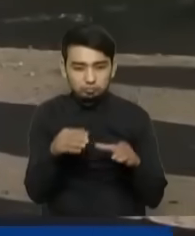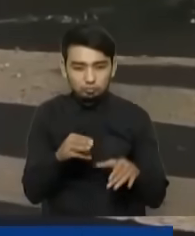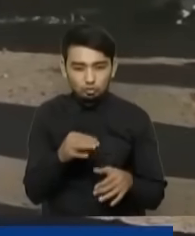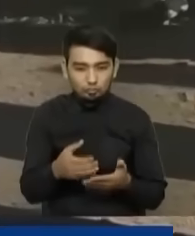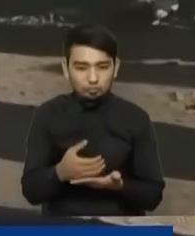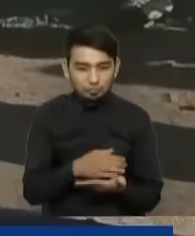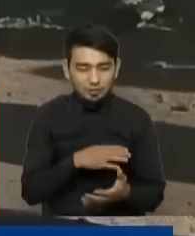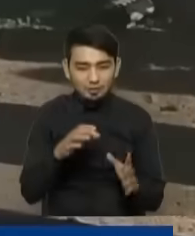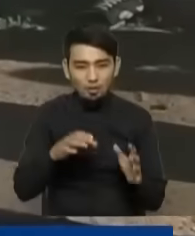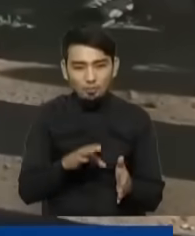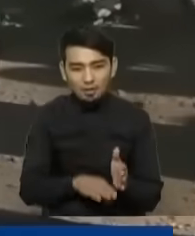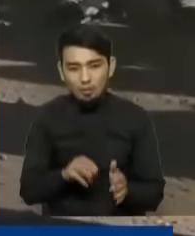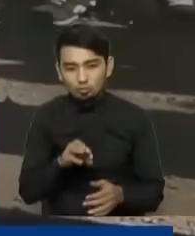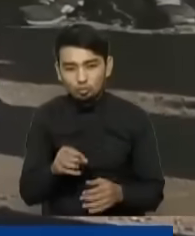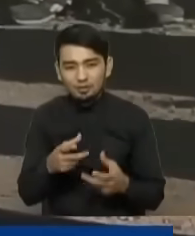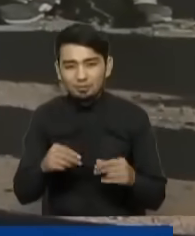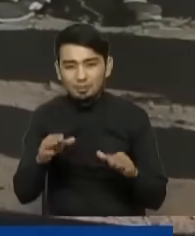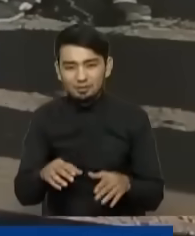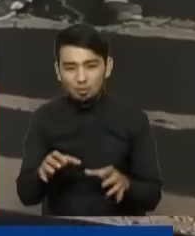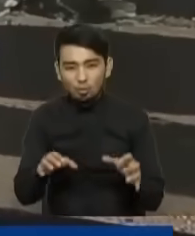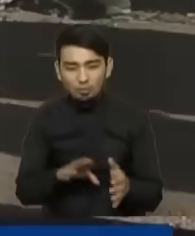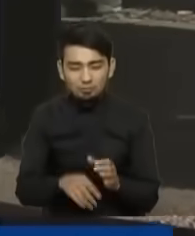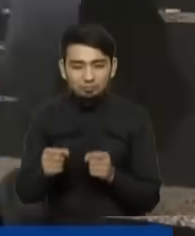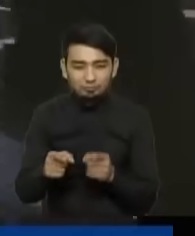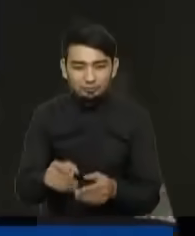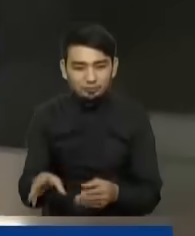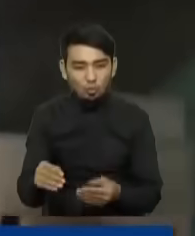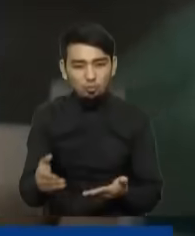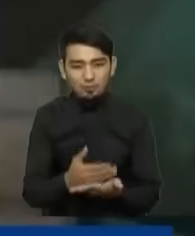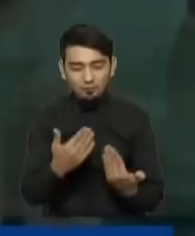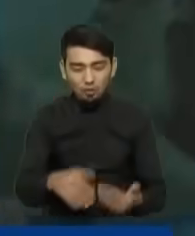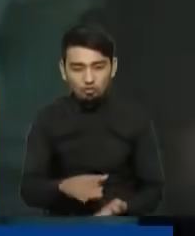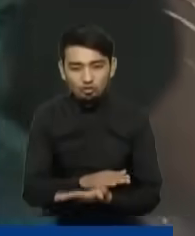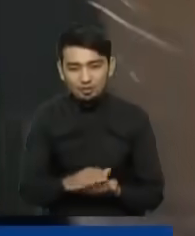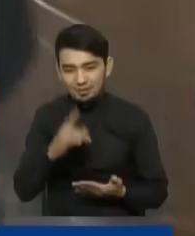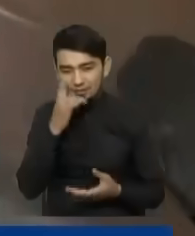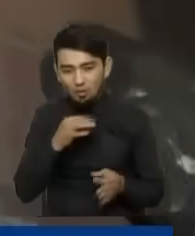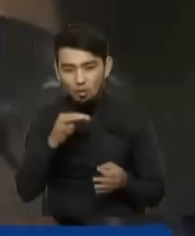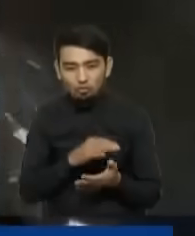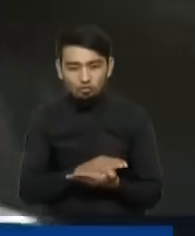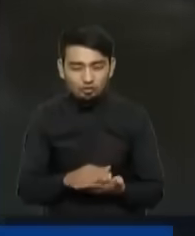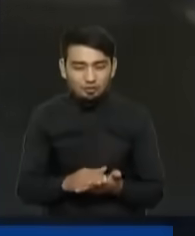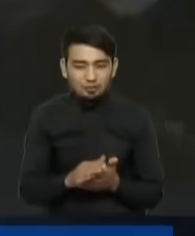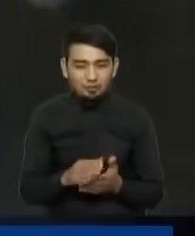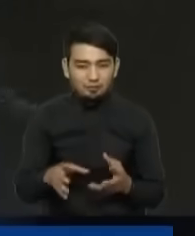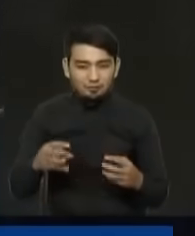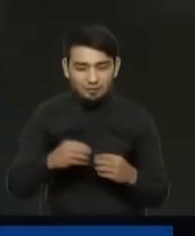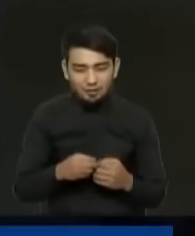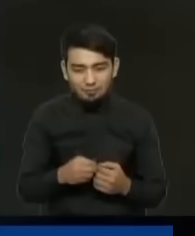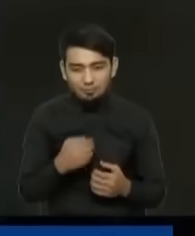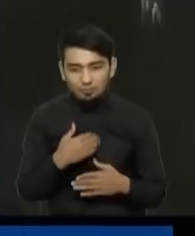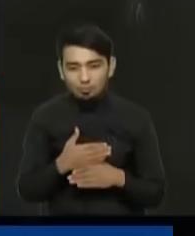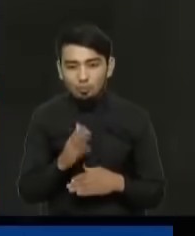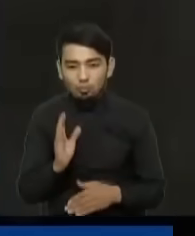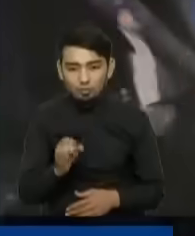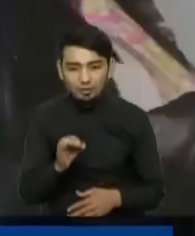катар заңсыз кокус орундарынын көбү жоюлган. Ұйымдастырушылар таза Қазақстан қоршаған ортаның тазалығын сақтауға ықпал ететінін және